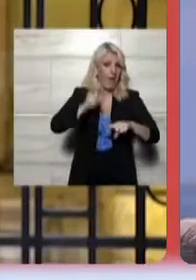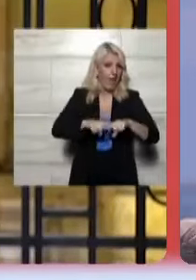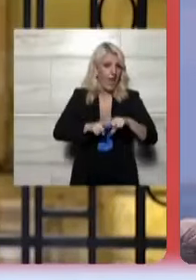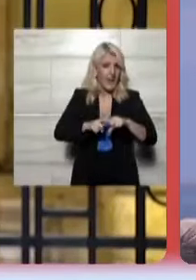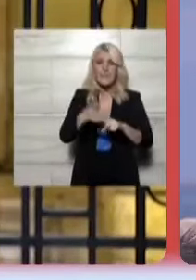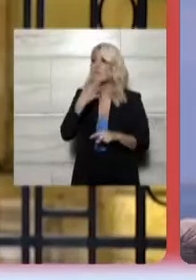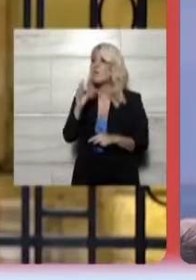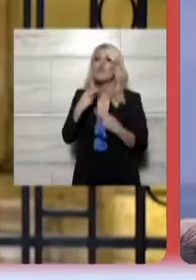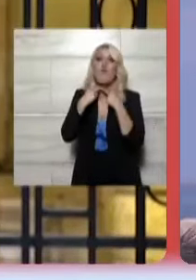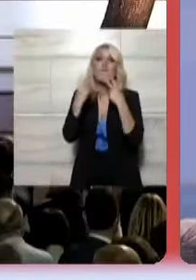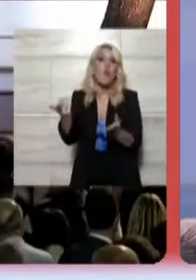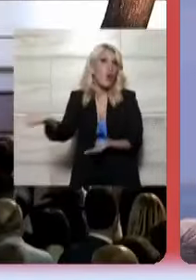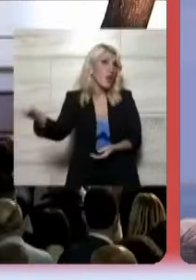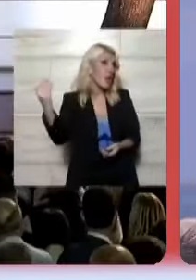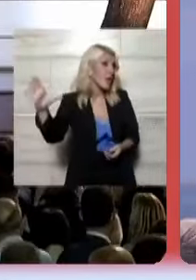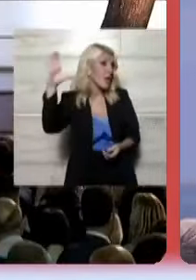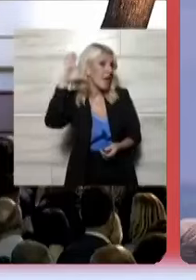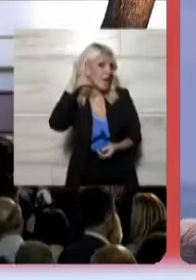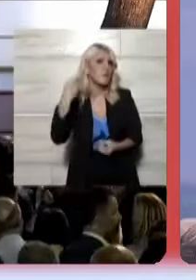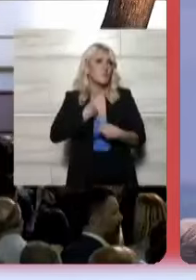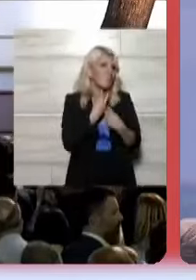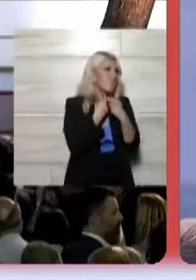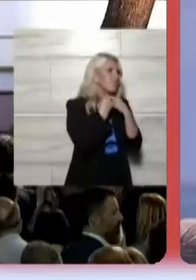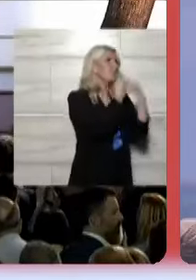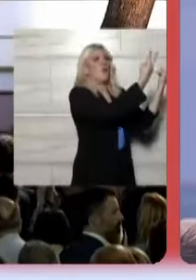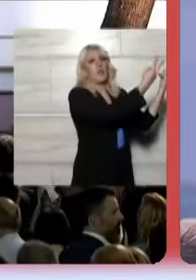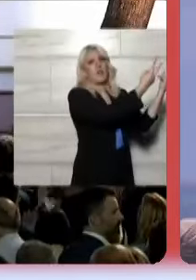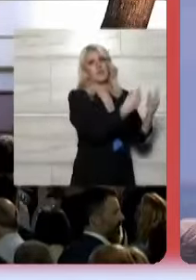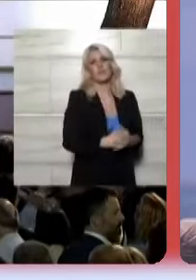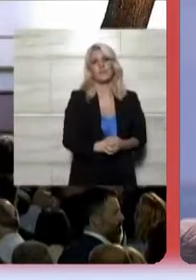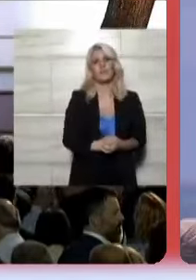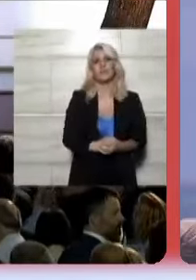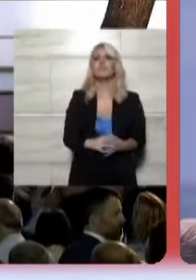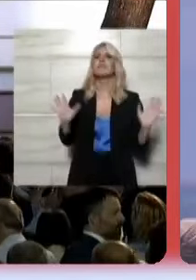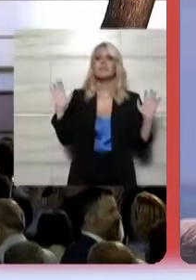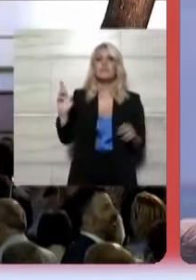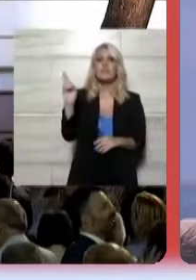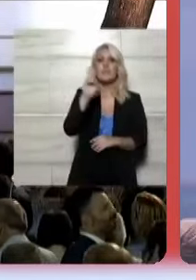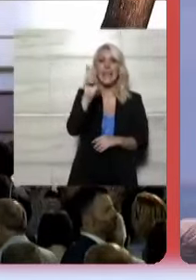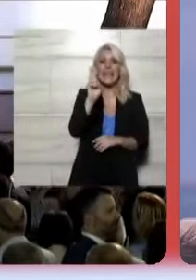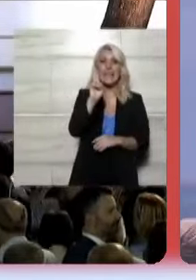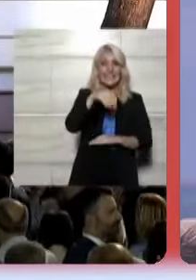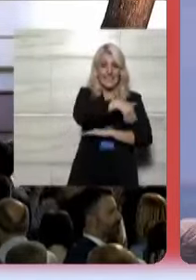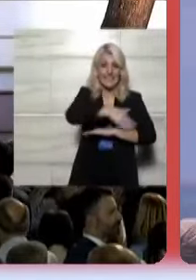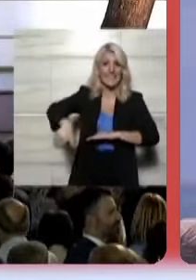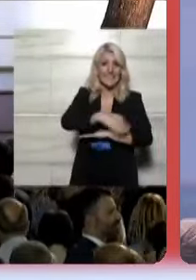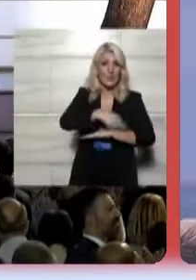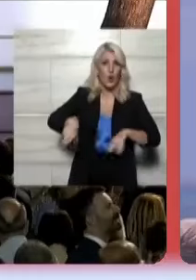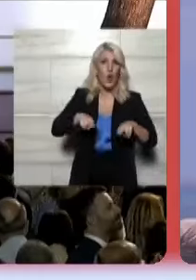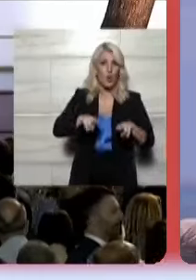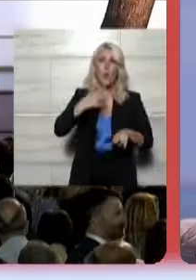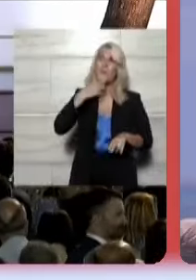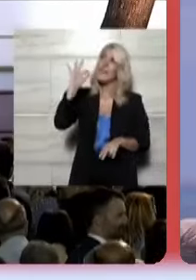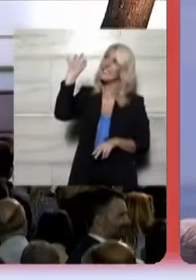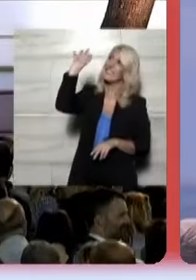υπήρχαν διαγραφές του κυρίου Σιμίτη από τον Γιώργο Παπανδρέου, του κυρίου Παπανδρέου από τον κύριο Βενιζέλο. Στο παρελθόν. Το ΠΑΣΟΚ στην δεδομένη χρονική συγκυρία και με το ΣΥΡΙΖΑ να